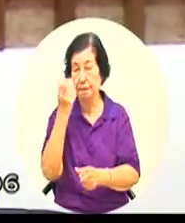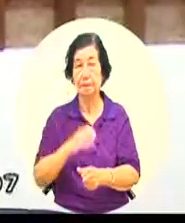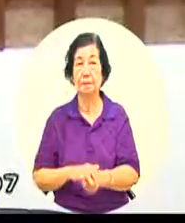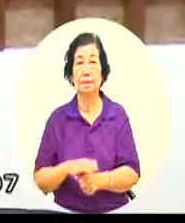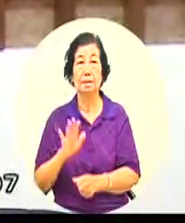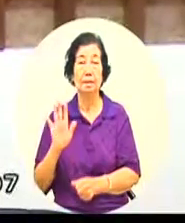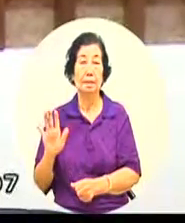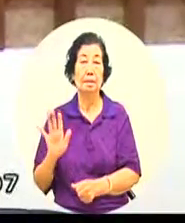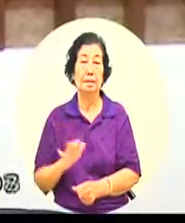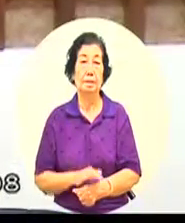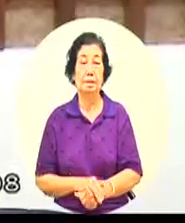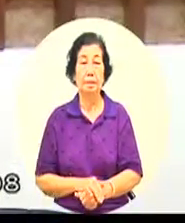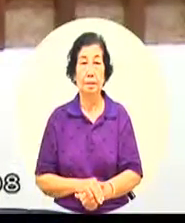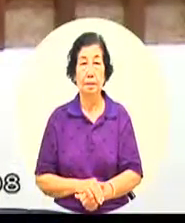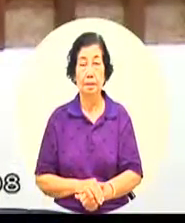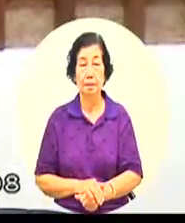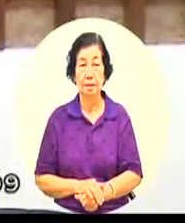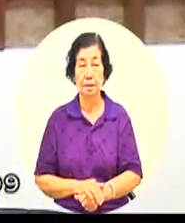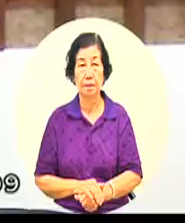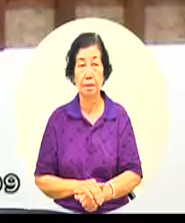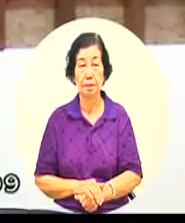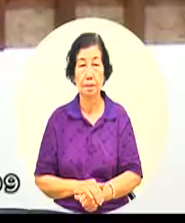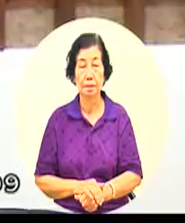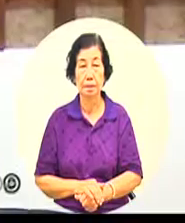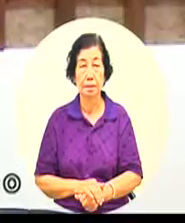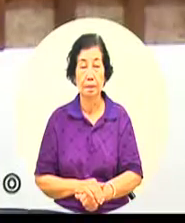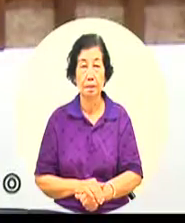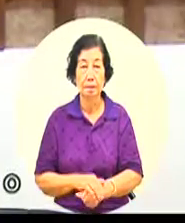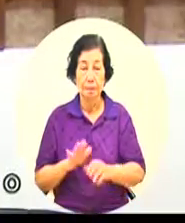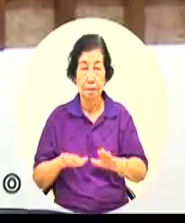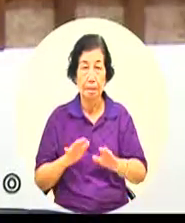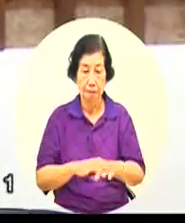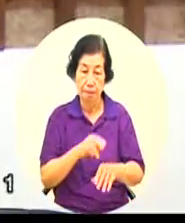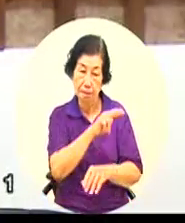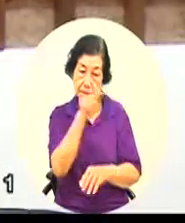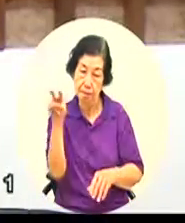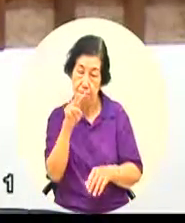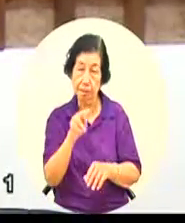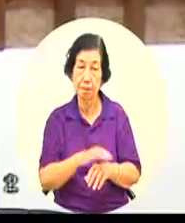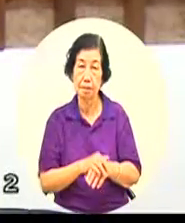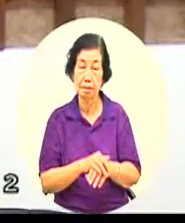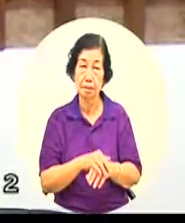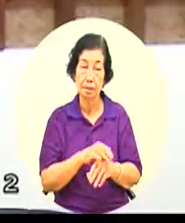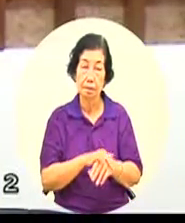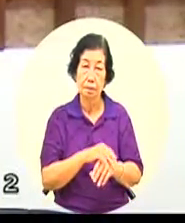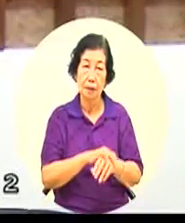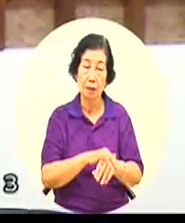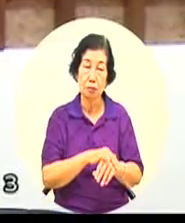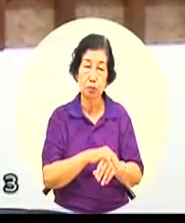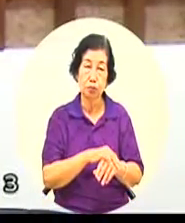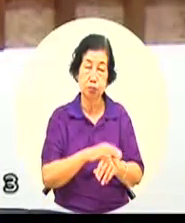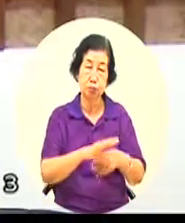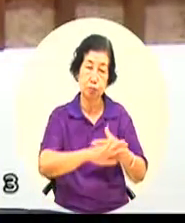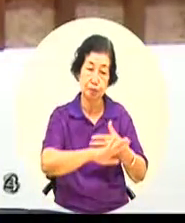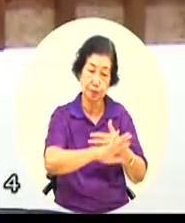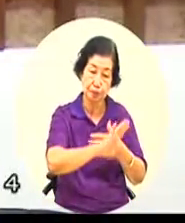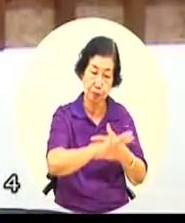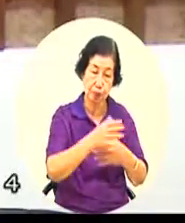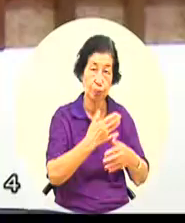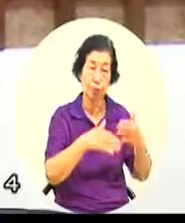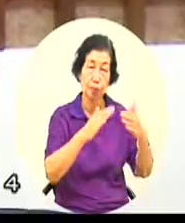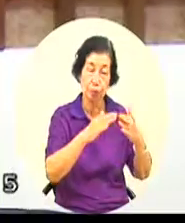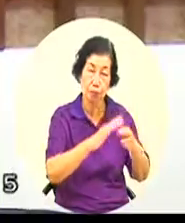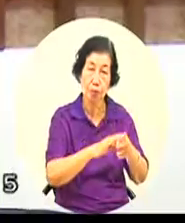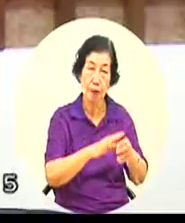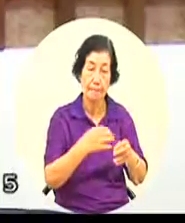所以。这一点呢，从这一点我们可以看出，哎，是不是有的学校怕招不到学生，所以就不敢通报